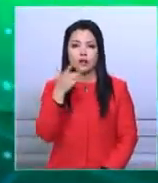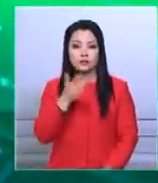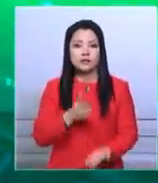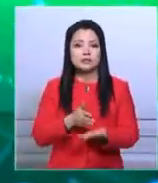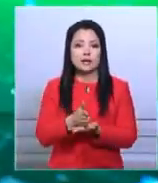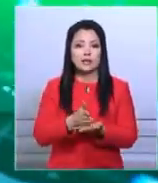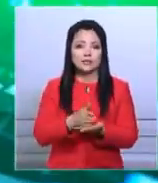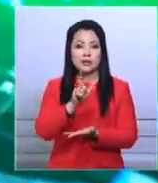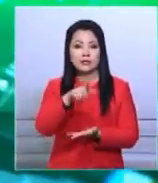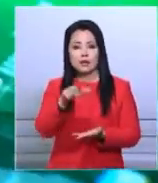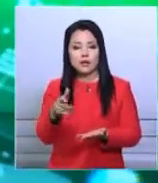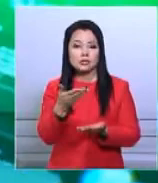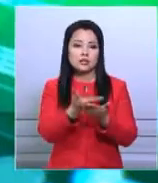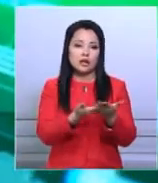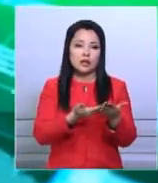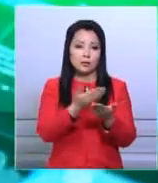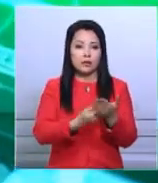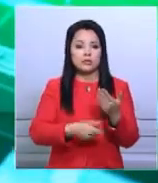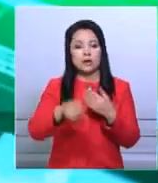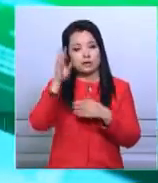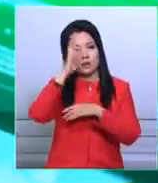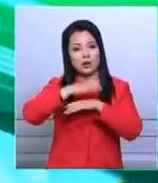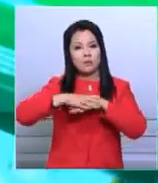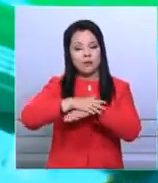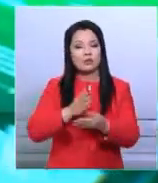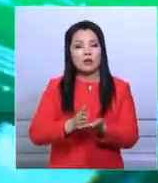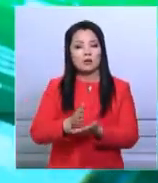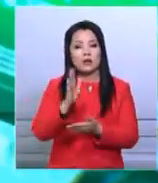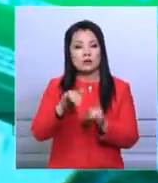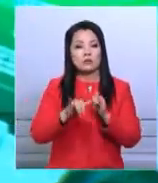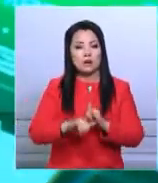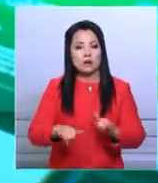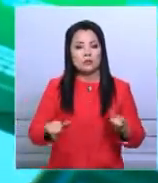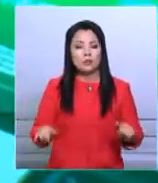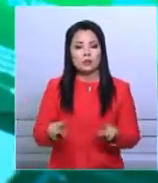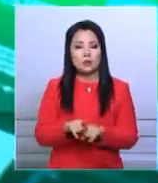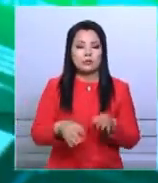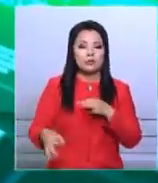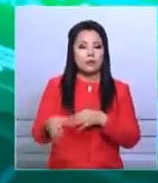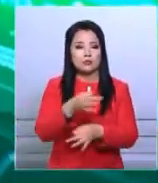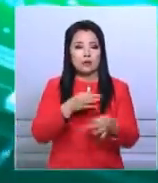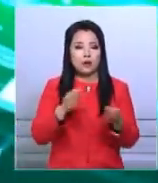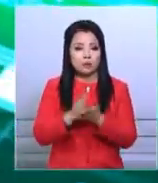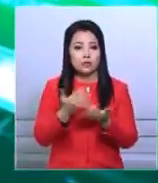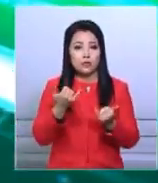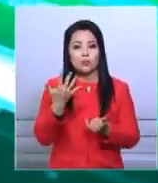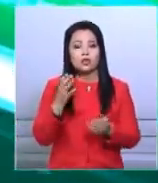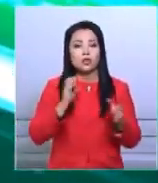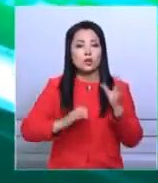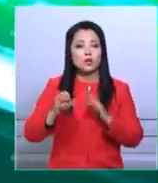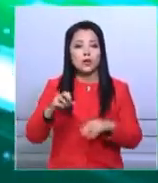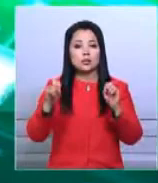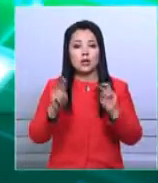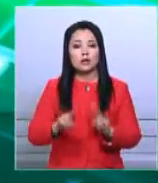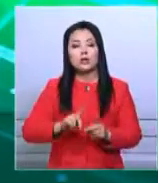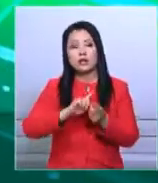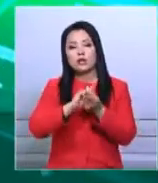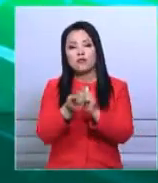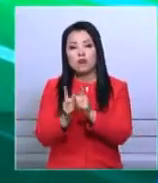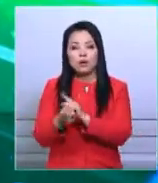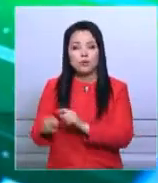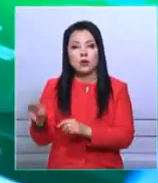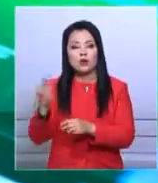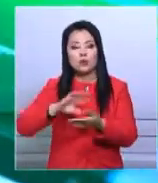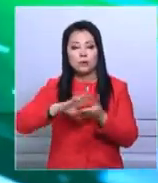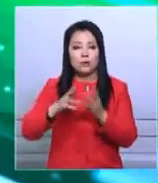Америкалық саясаткерлер мен сарапшылар еліміздің даму стратегиясын қызу талқылауда. Қазір олардың назары 5 институционалдық реформаны